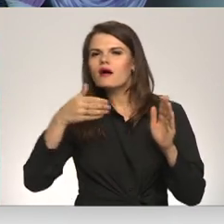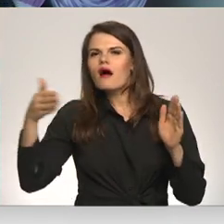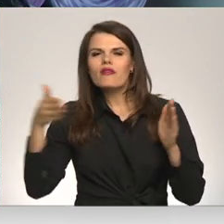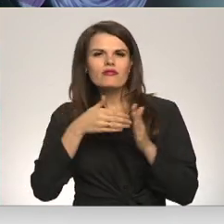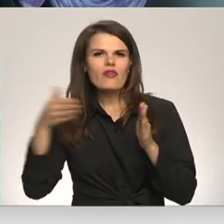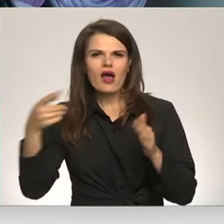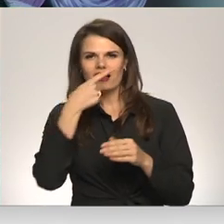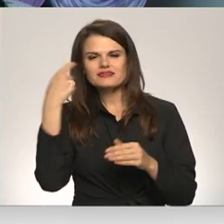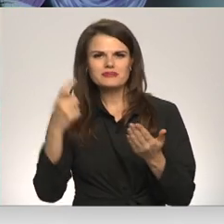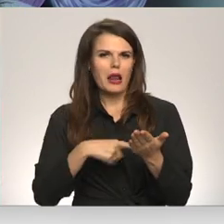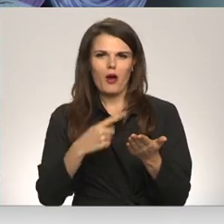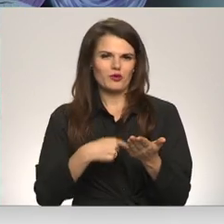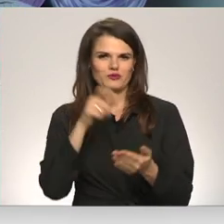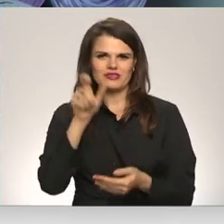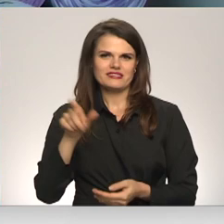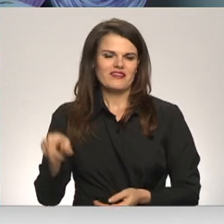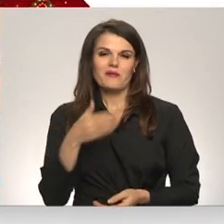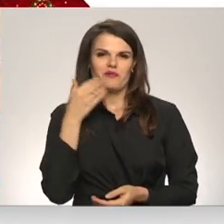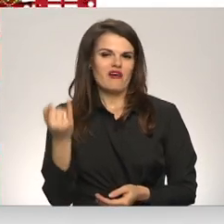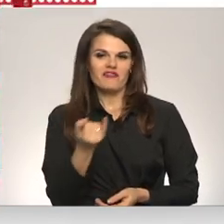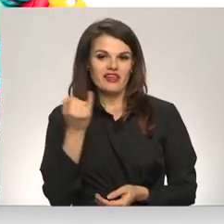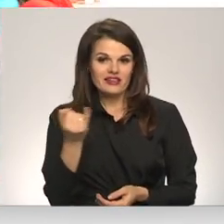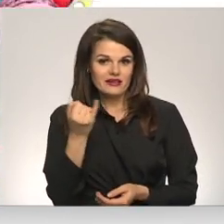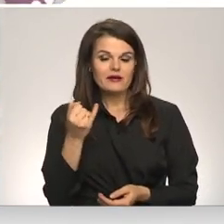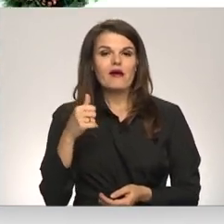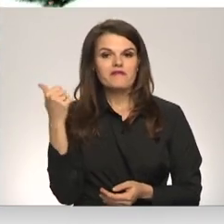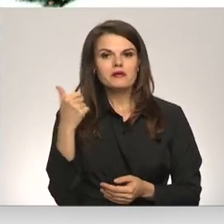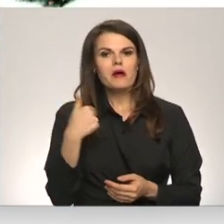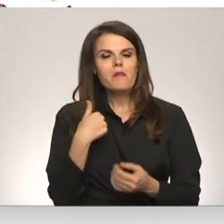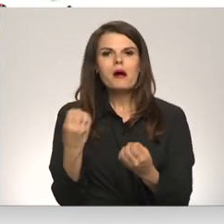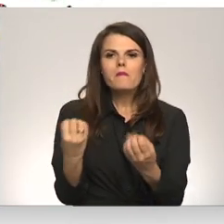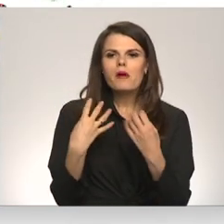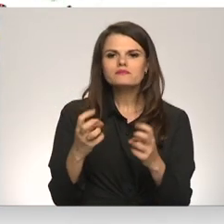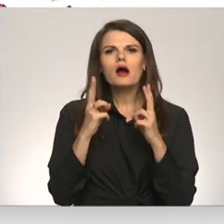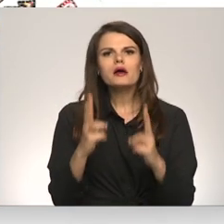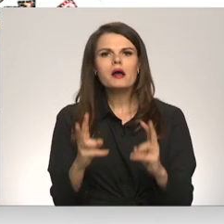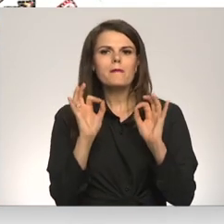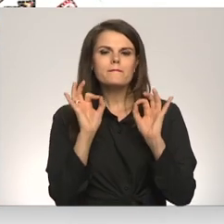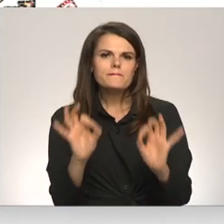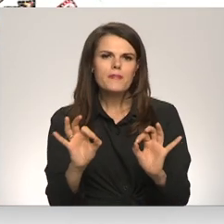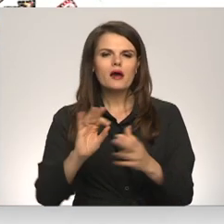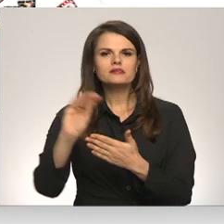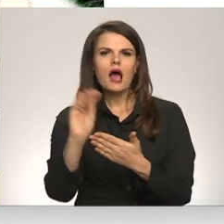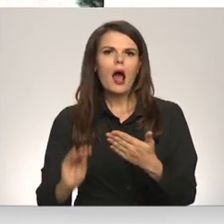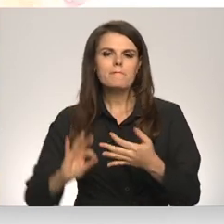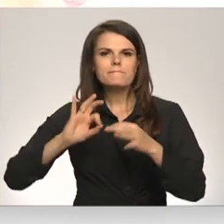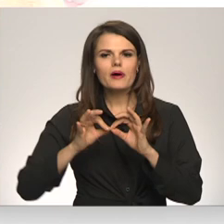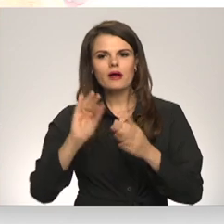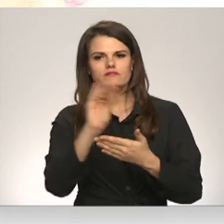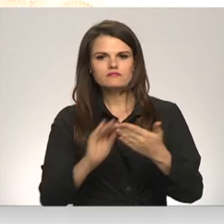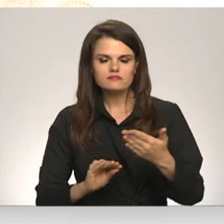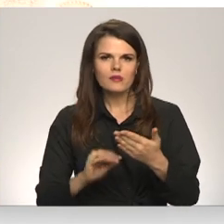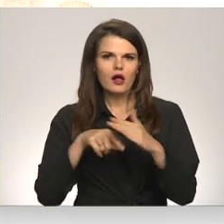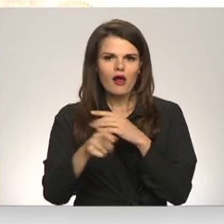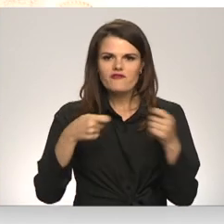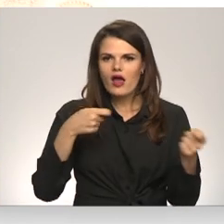tur kaut kādā lapā, kas tur ir. Viņa arī man pastāstīja, kā pareizi aprakstu uztaisīt tajā Etsy